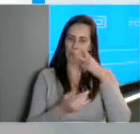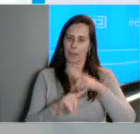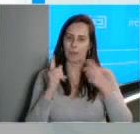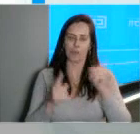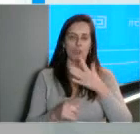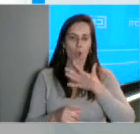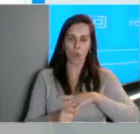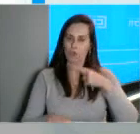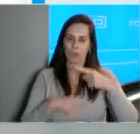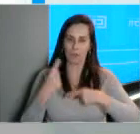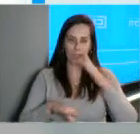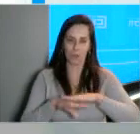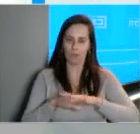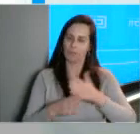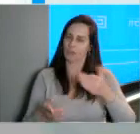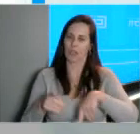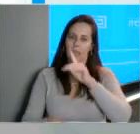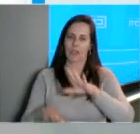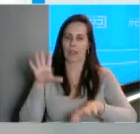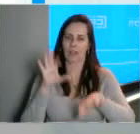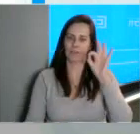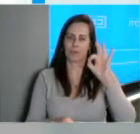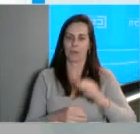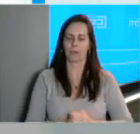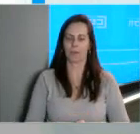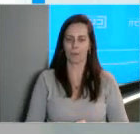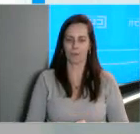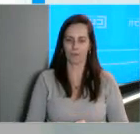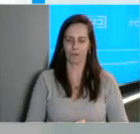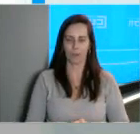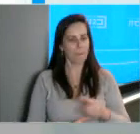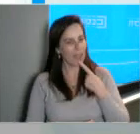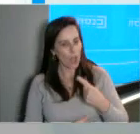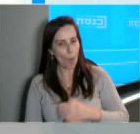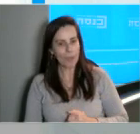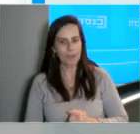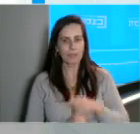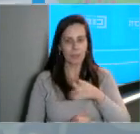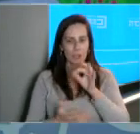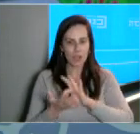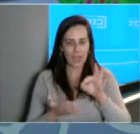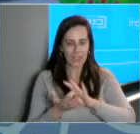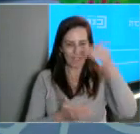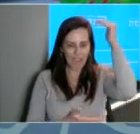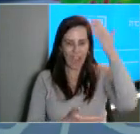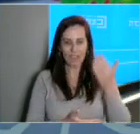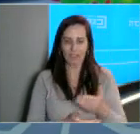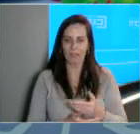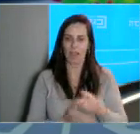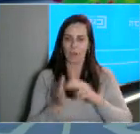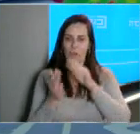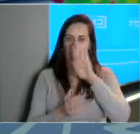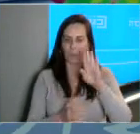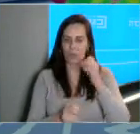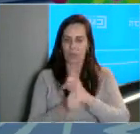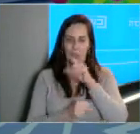מי שרוצה שהוא יחליף מקצוע, שיצא להצביע. מה אתה אומר? אז זה מה שכתב גנץ? על תמונה שנתניהו